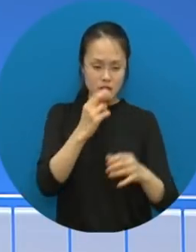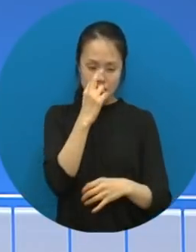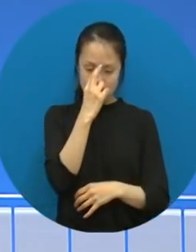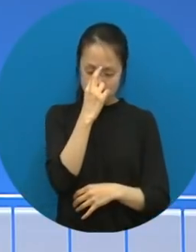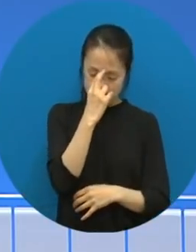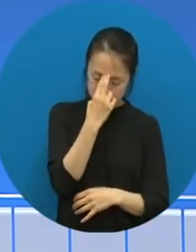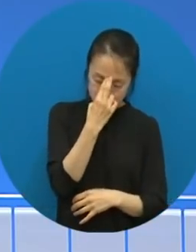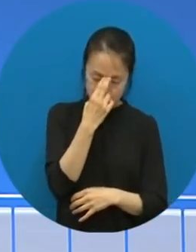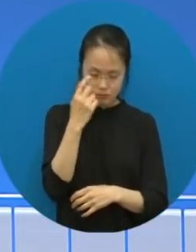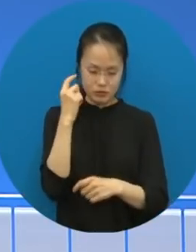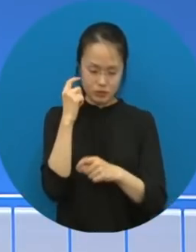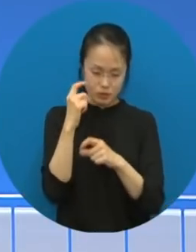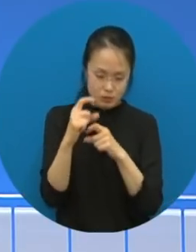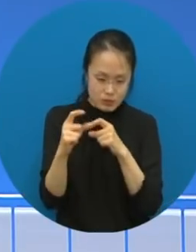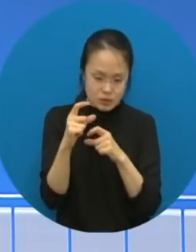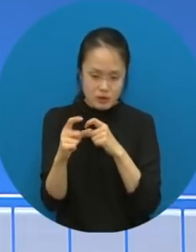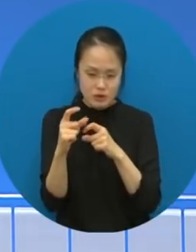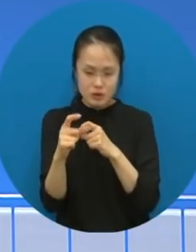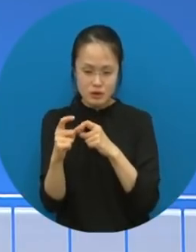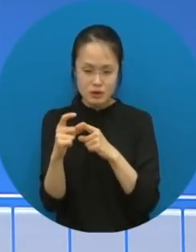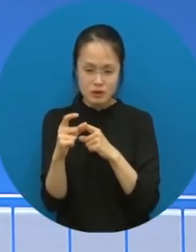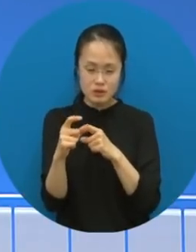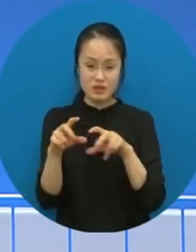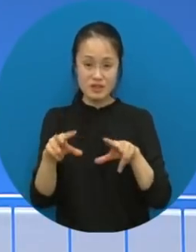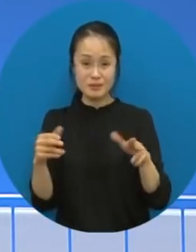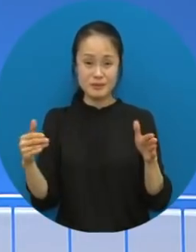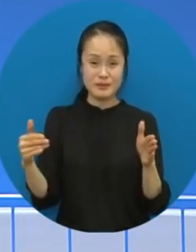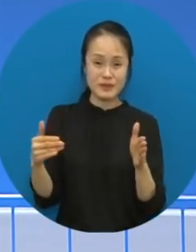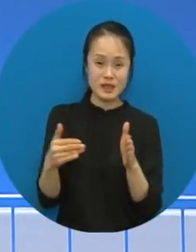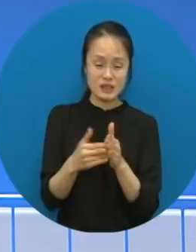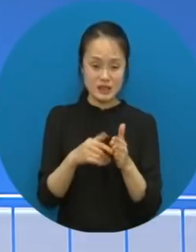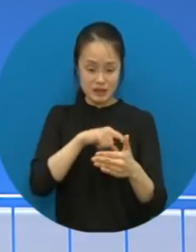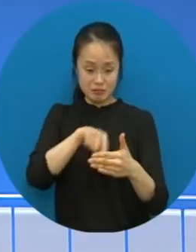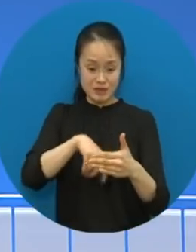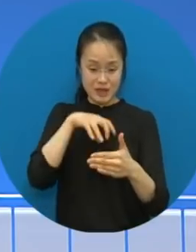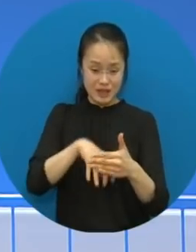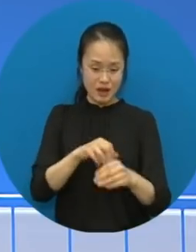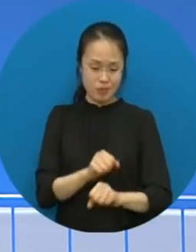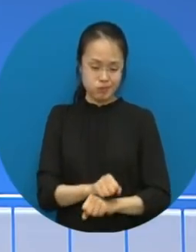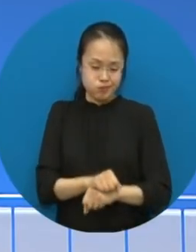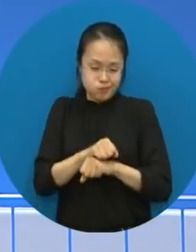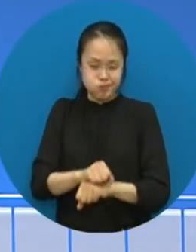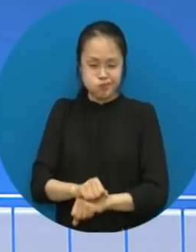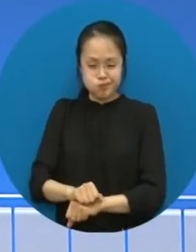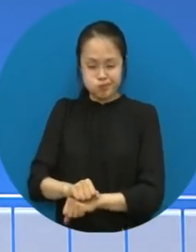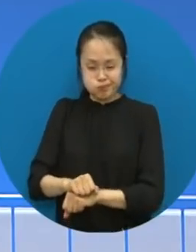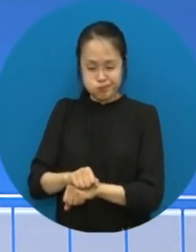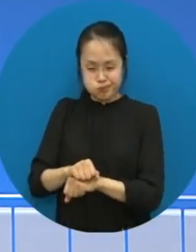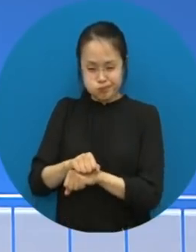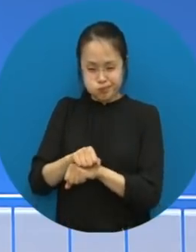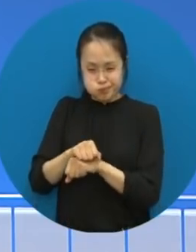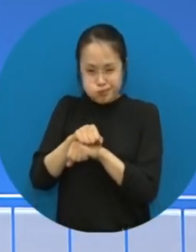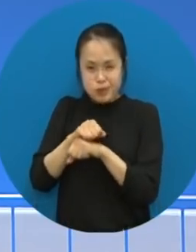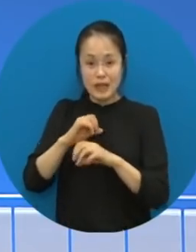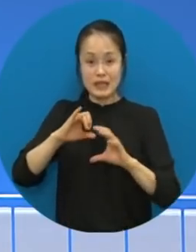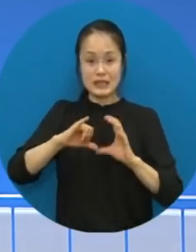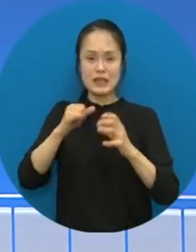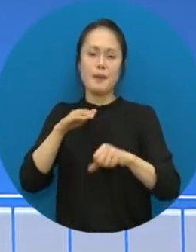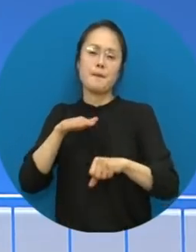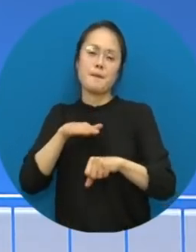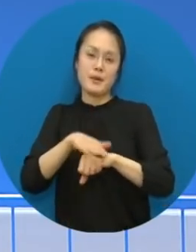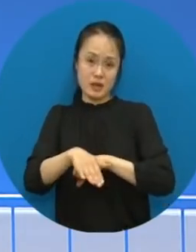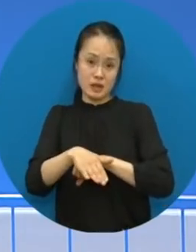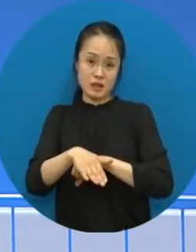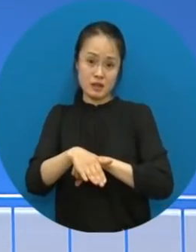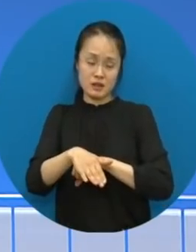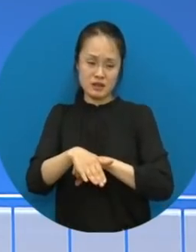근심과 여태까지 아주 오랫동안 몸 안에 축적되어 왔고 쌓아왔던 세상의 방식을